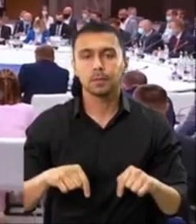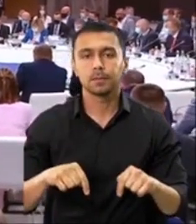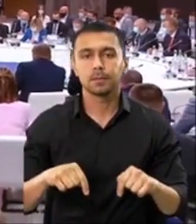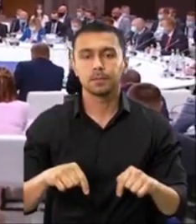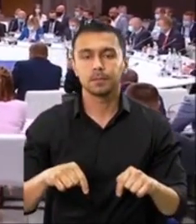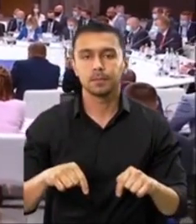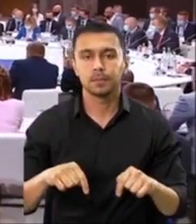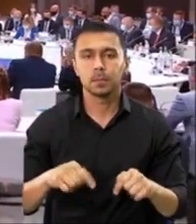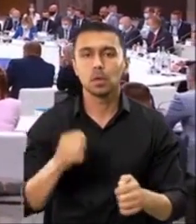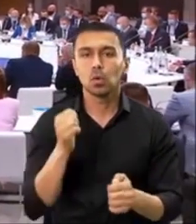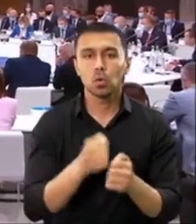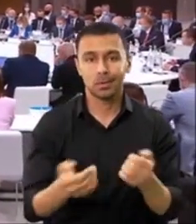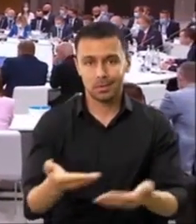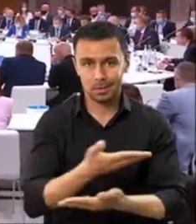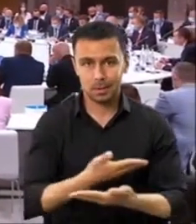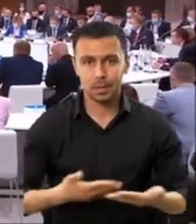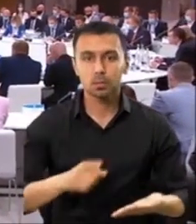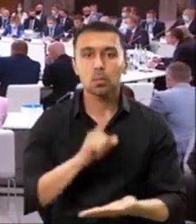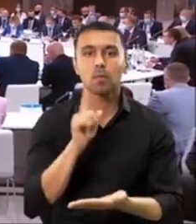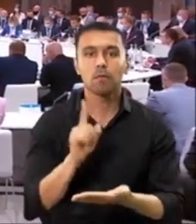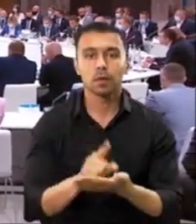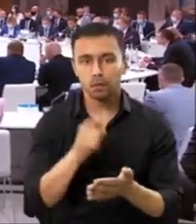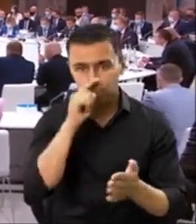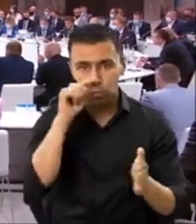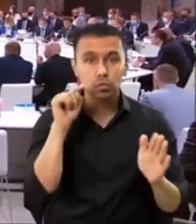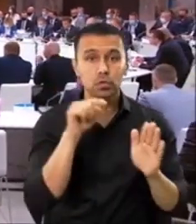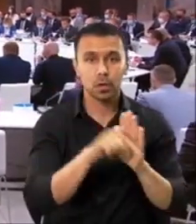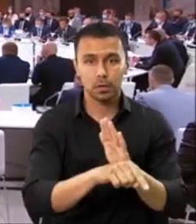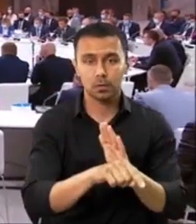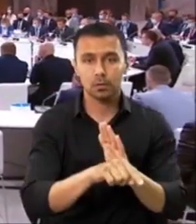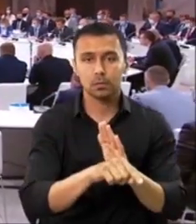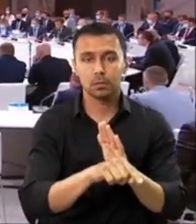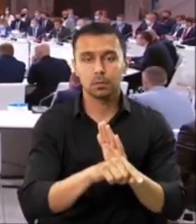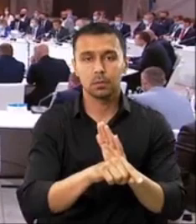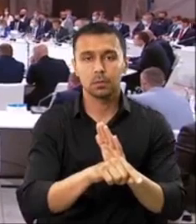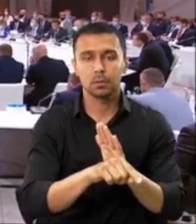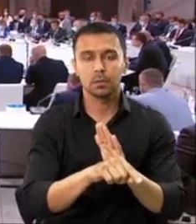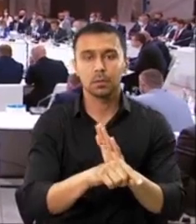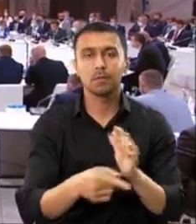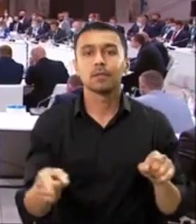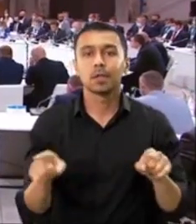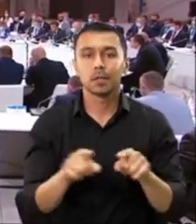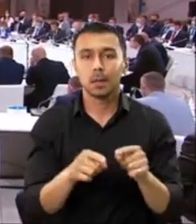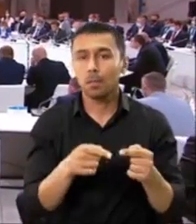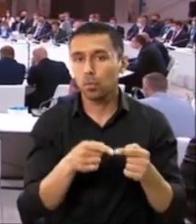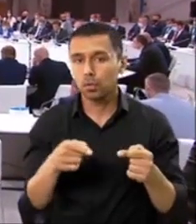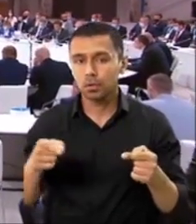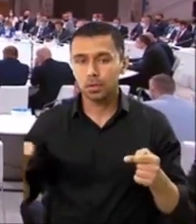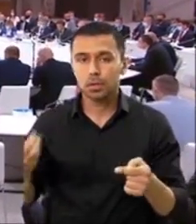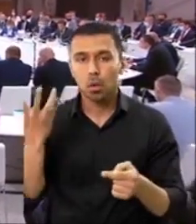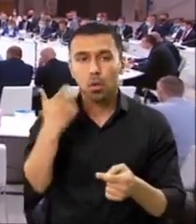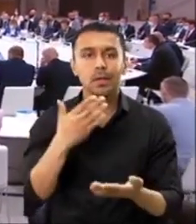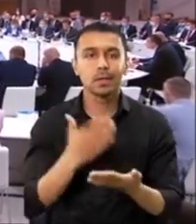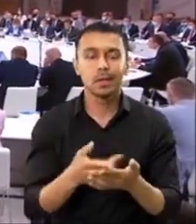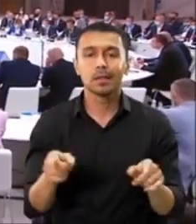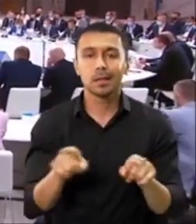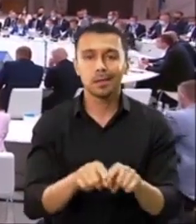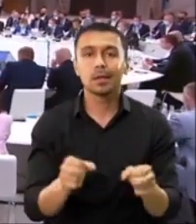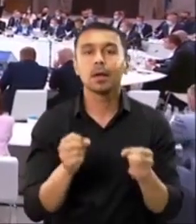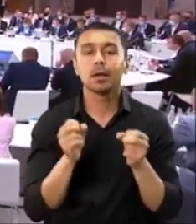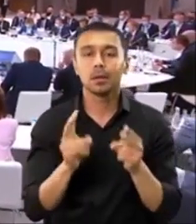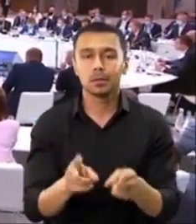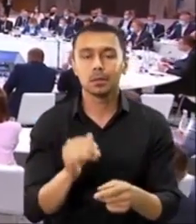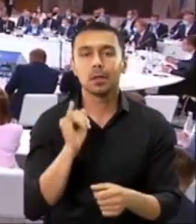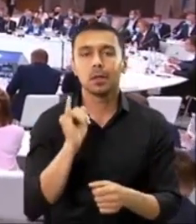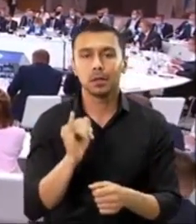кожен з нас повинен втручатись в такі процеси, коли є такі ризики, і